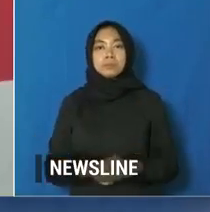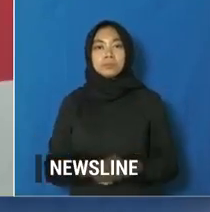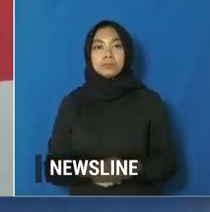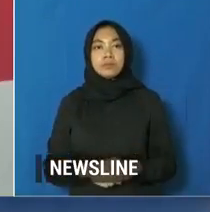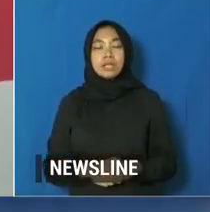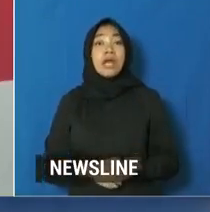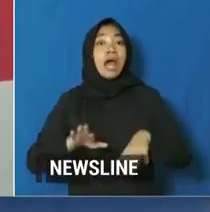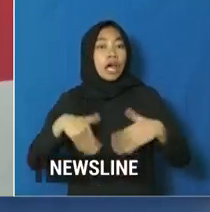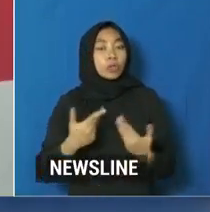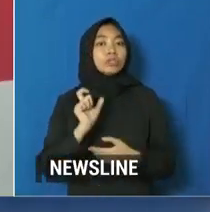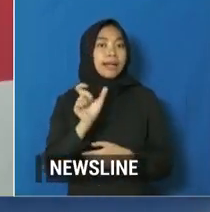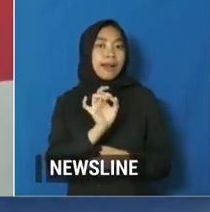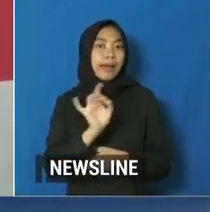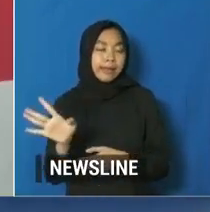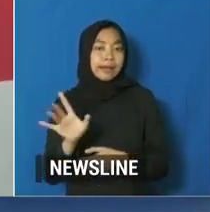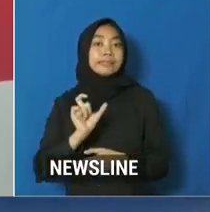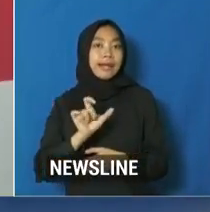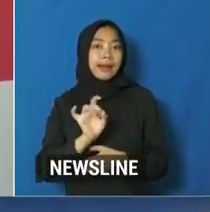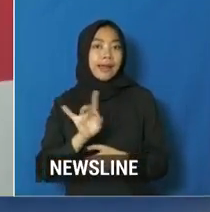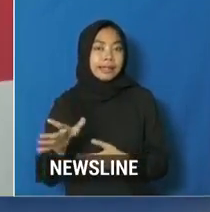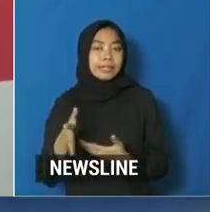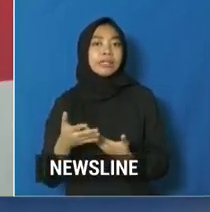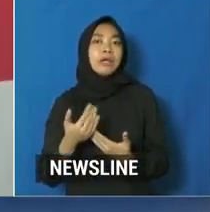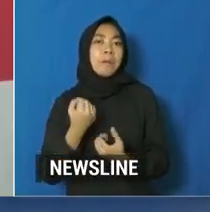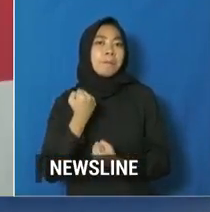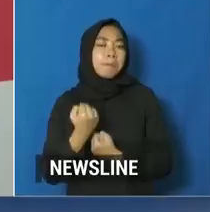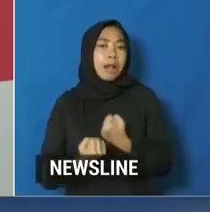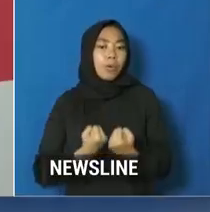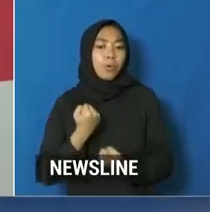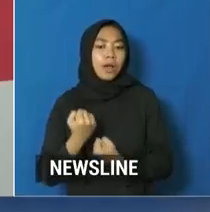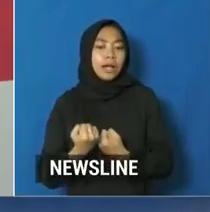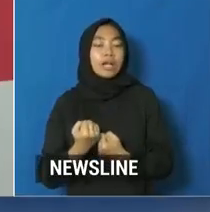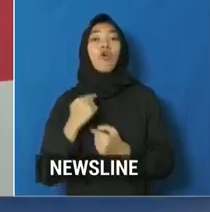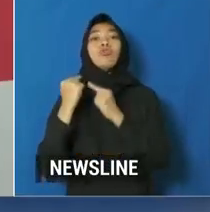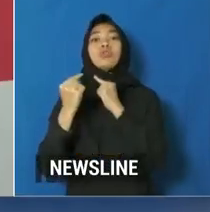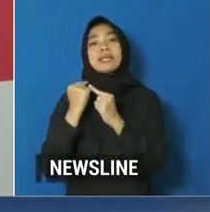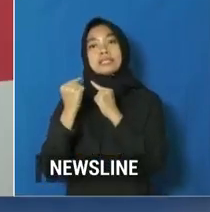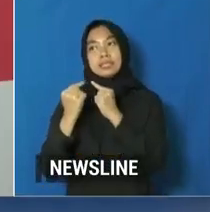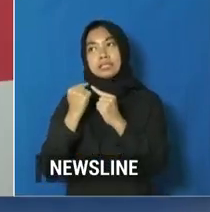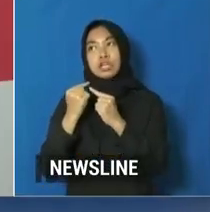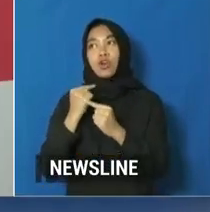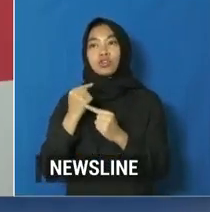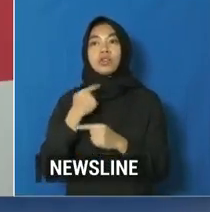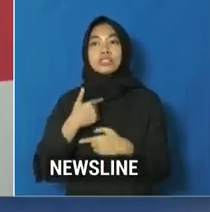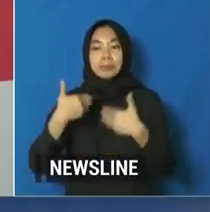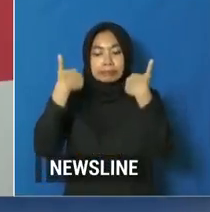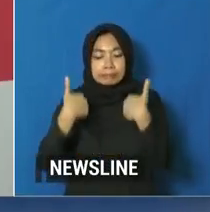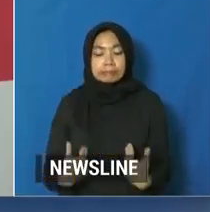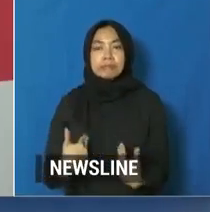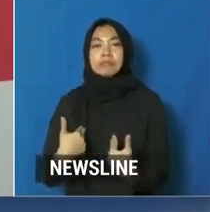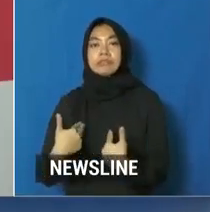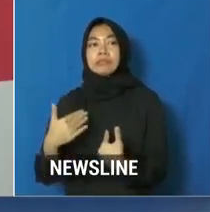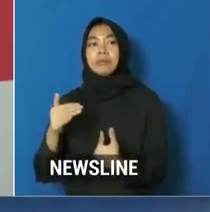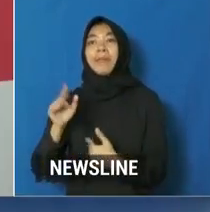juga kita sudah mengembangkan bagaimana kemudian bisa melaksanakan konsultasi tentang kondisi kesehatannya